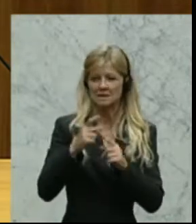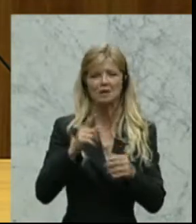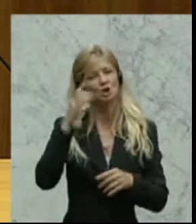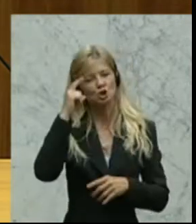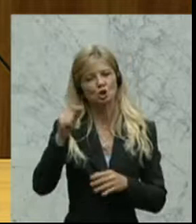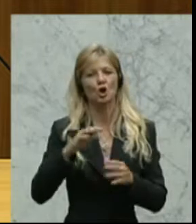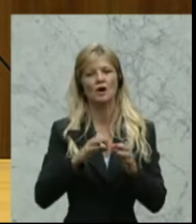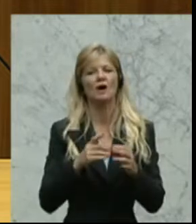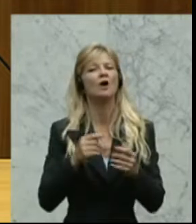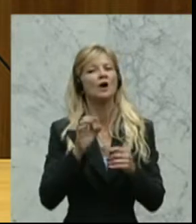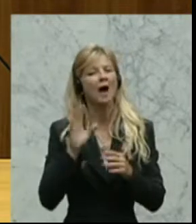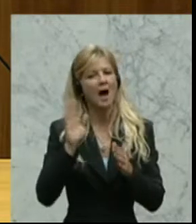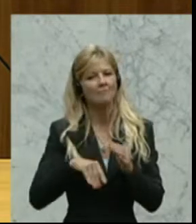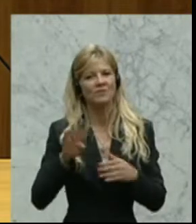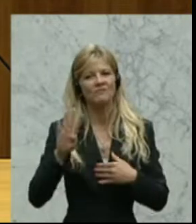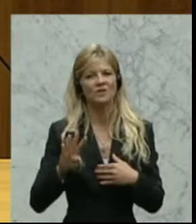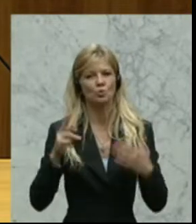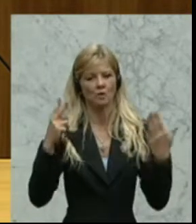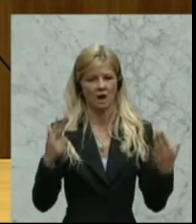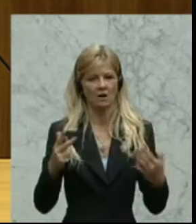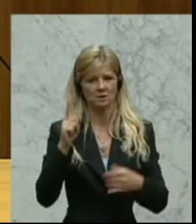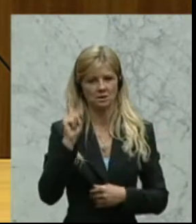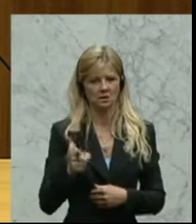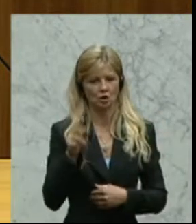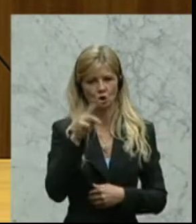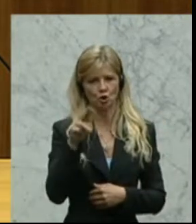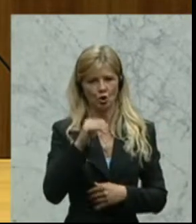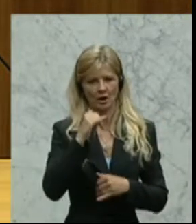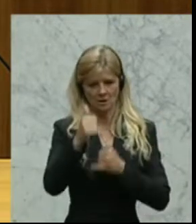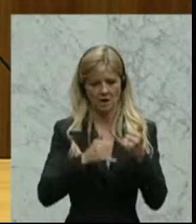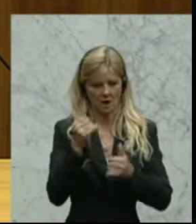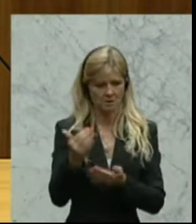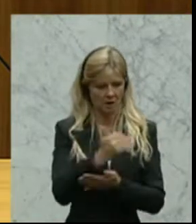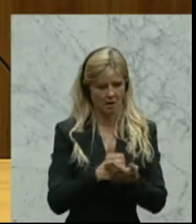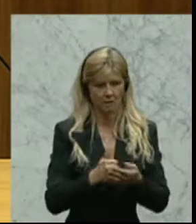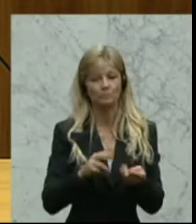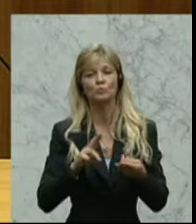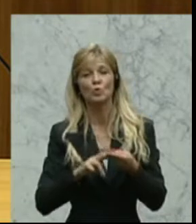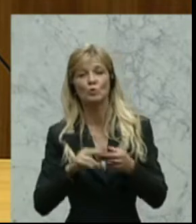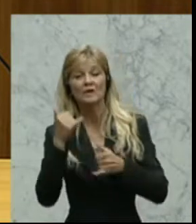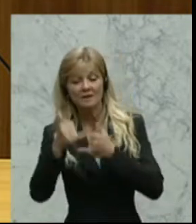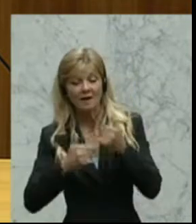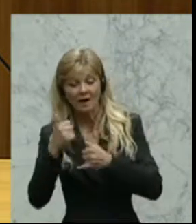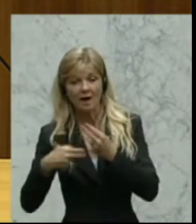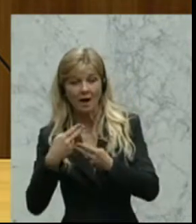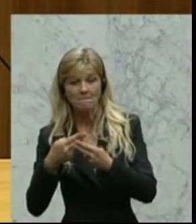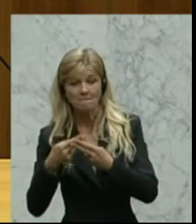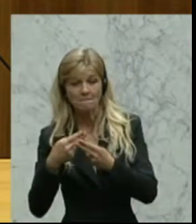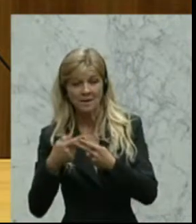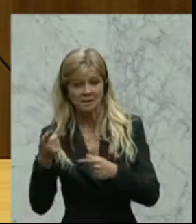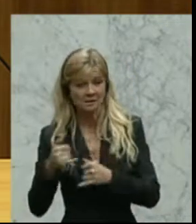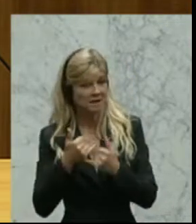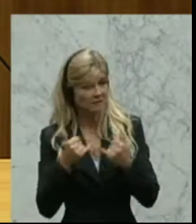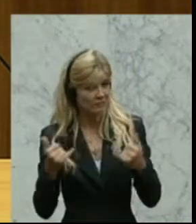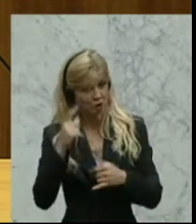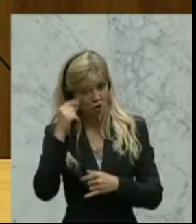für die Abschaffung der kalten Progression, jährliche Anpassung der Steuersätze und für die Beibehaltung der steuerbegünstigten Urlaubs-